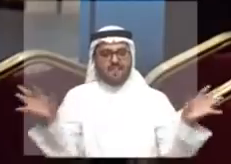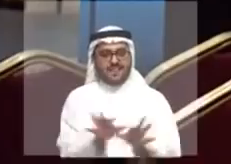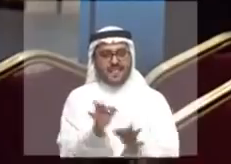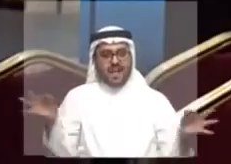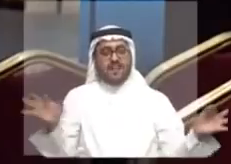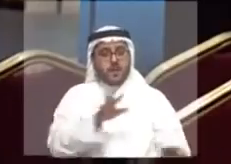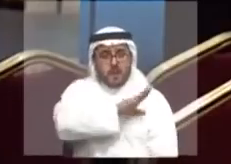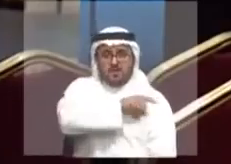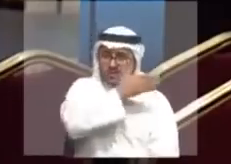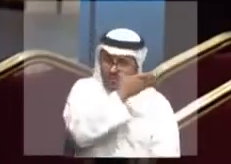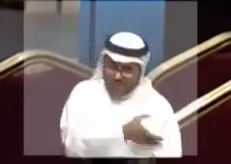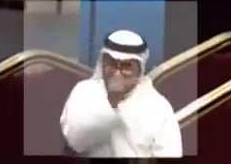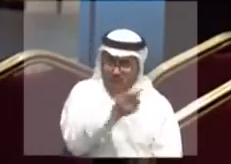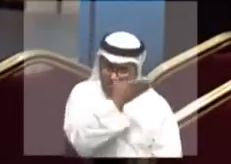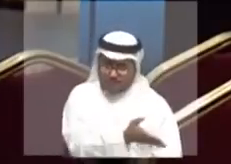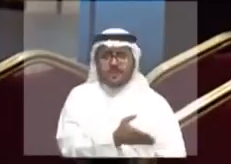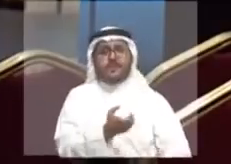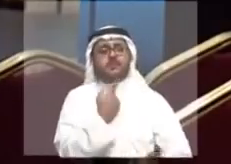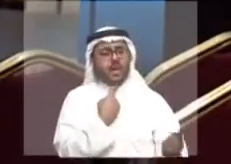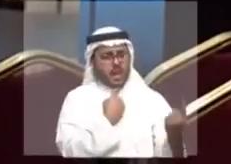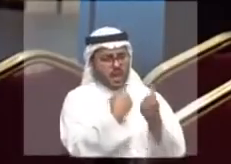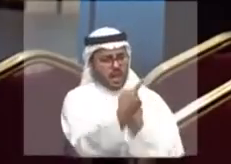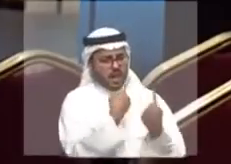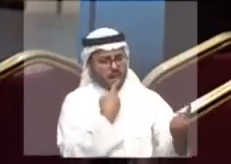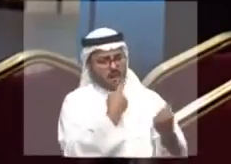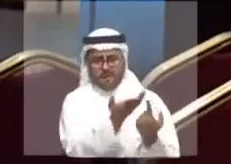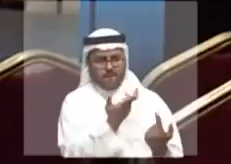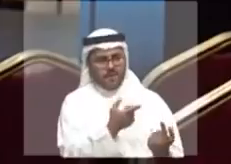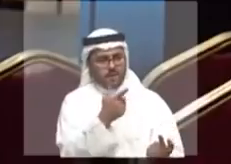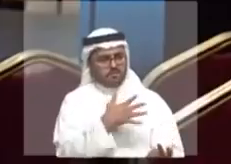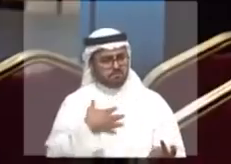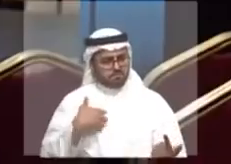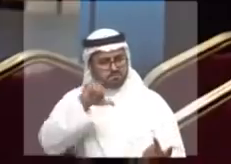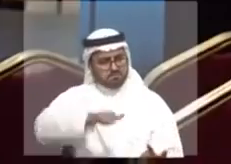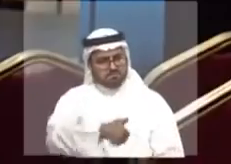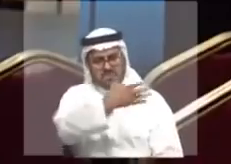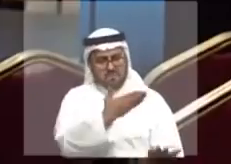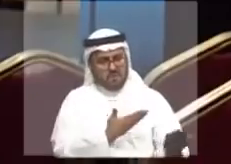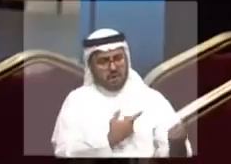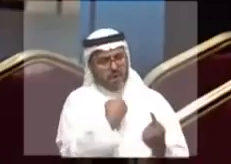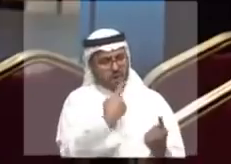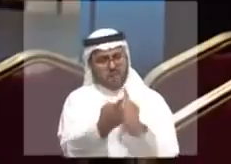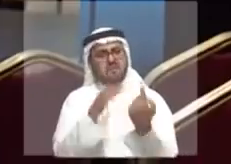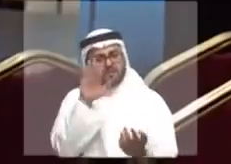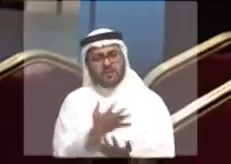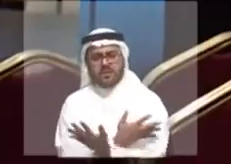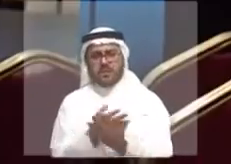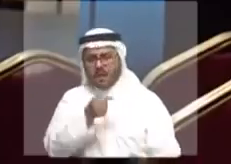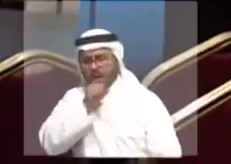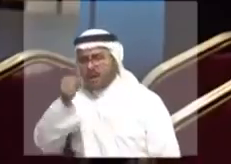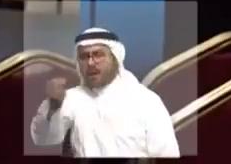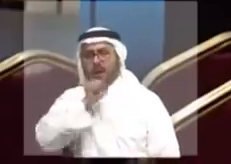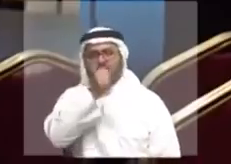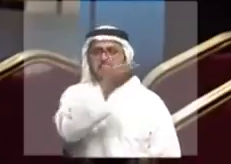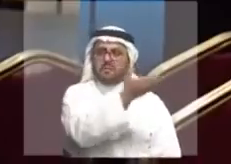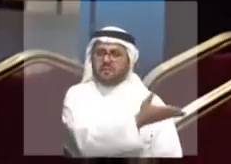لإجراء الحوارات معهم، لأخذ أيضا ردود الأفعال من الإخوة الزملاء الصحفيين والإعلاميين الفلسطينيين